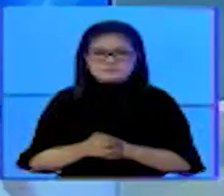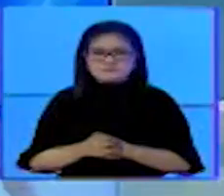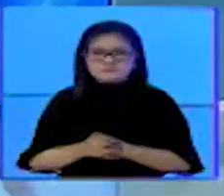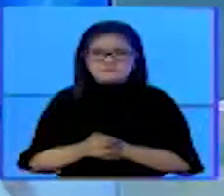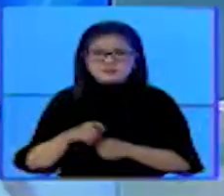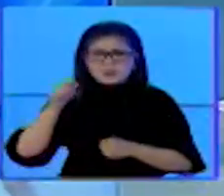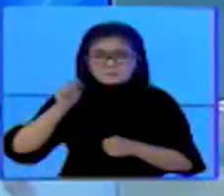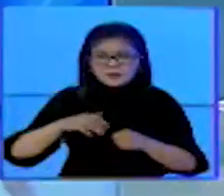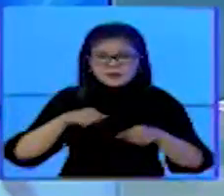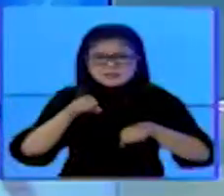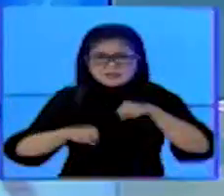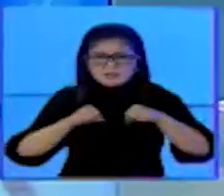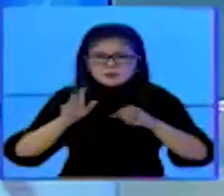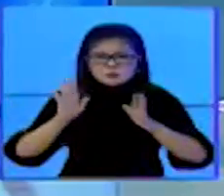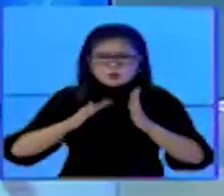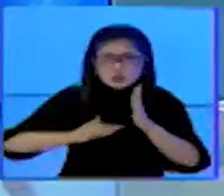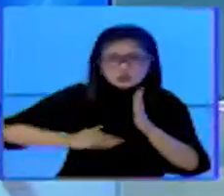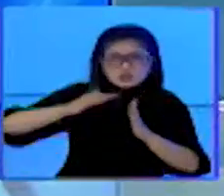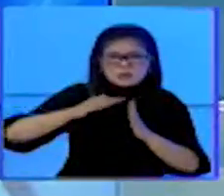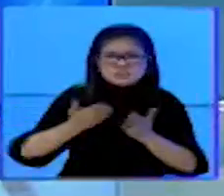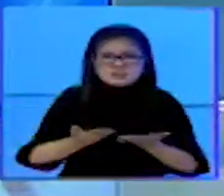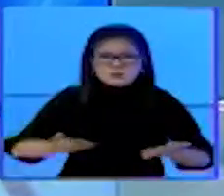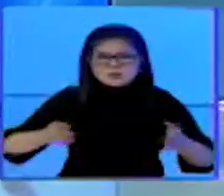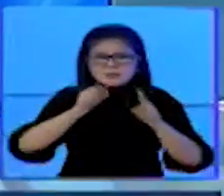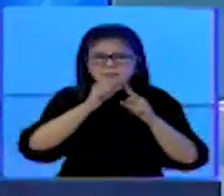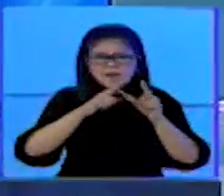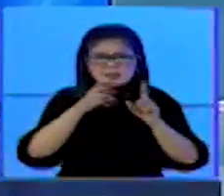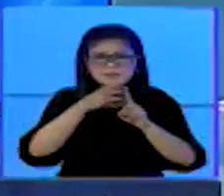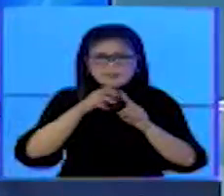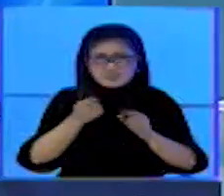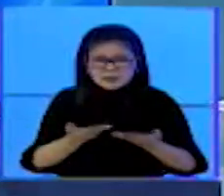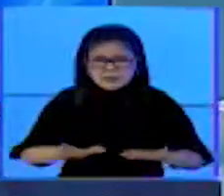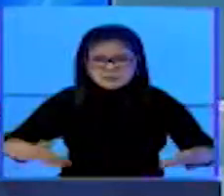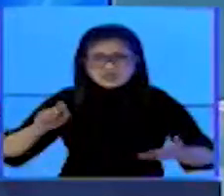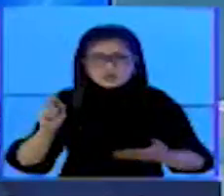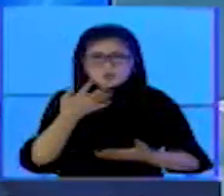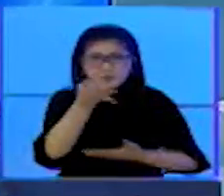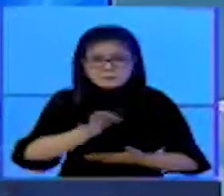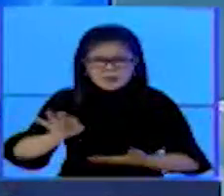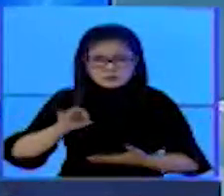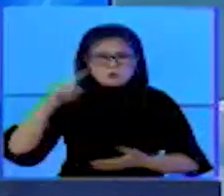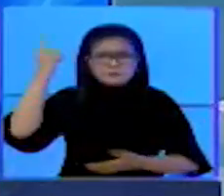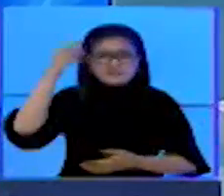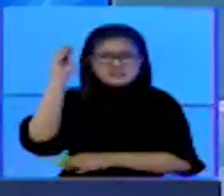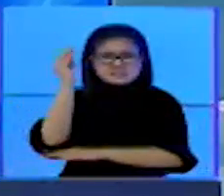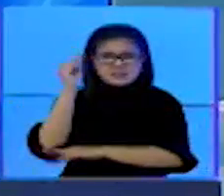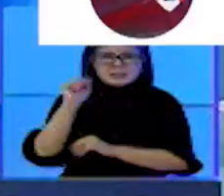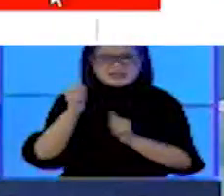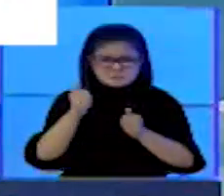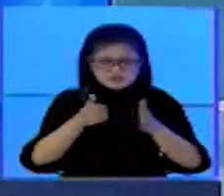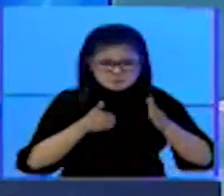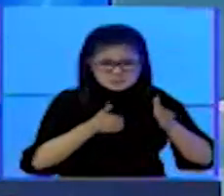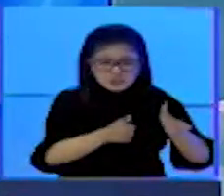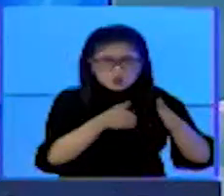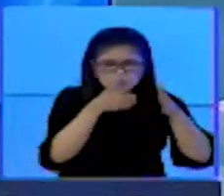Pemirsa, meningkatnya volume pengguna sepeda di masa PSBB transisi menuju new normal membuat Pemprov DKI Jakarta akhirnya menyiapkan jalur